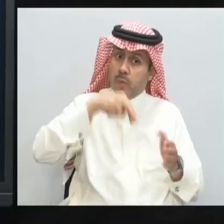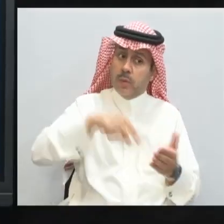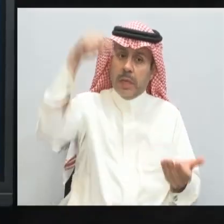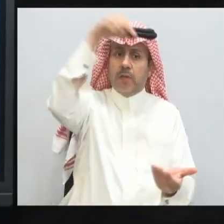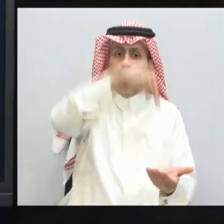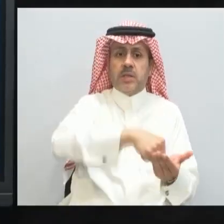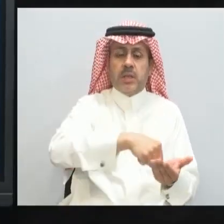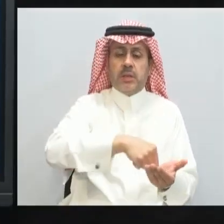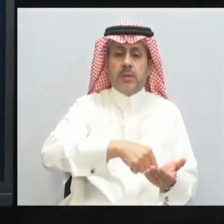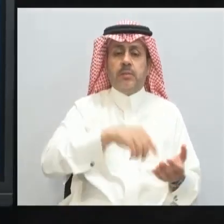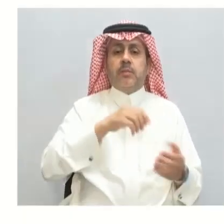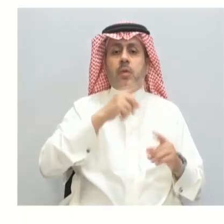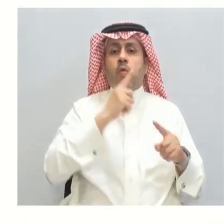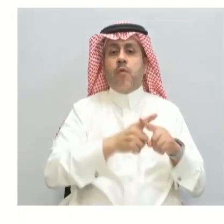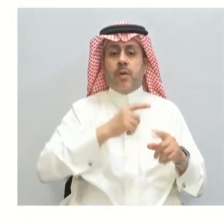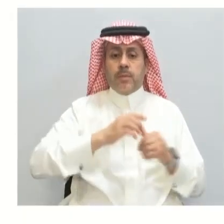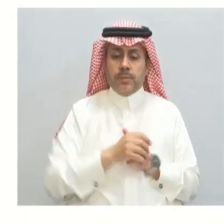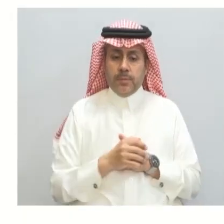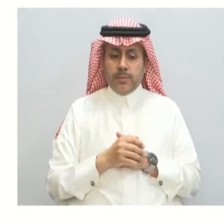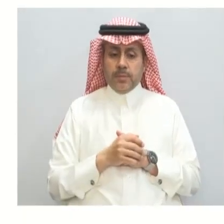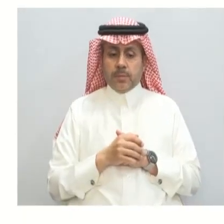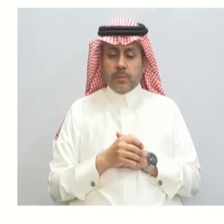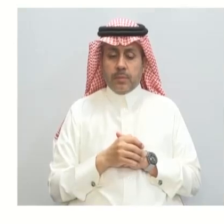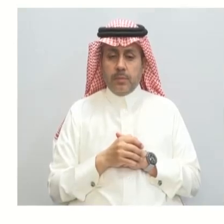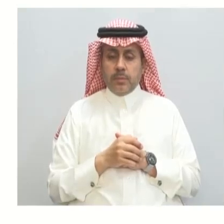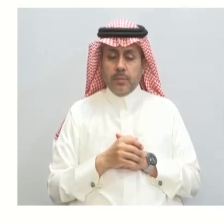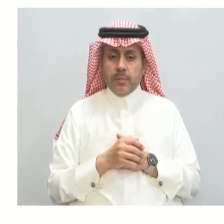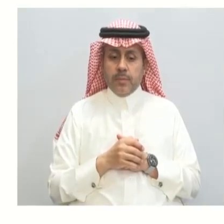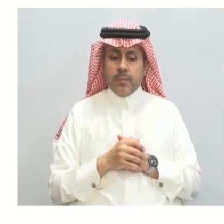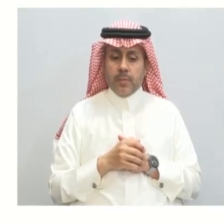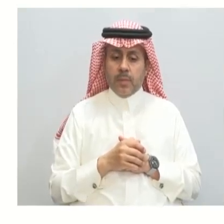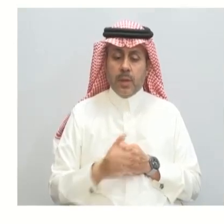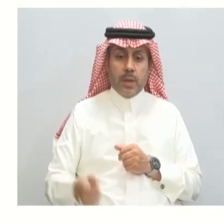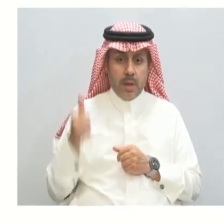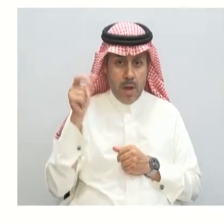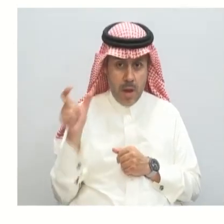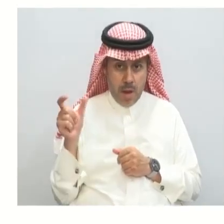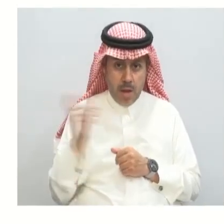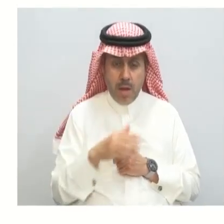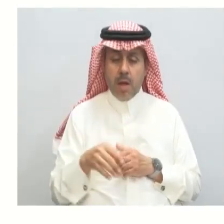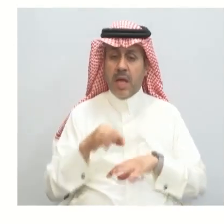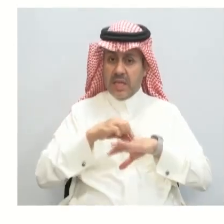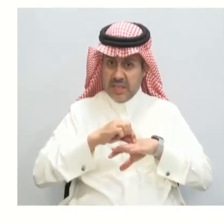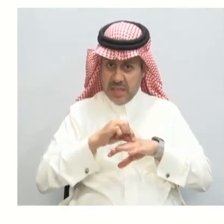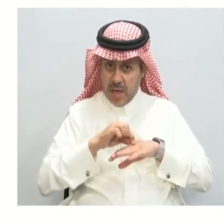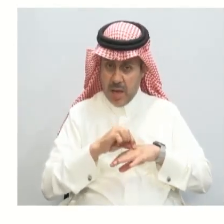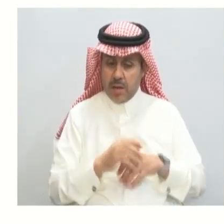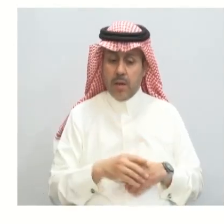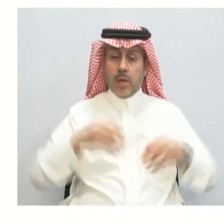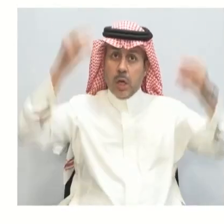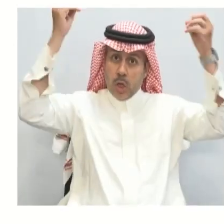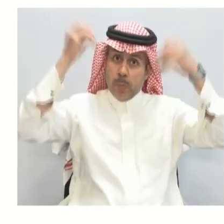وسطها ثم بعد ذلك جاء جاء ان الانسان لربه اي لنعم ربه لكنود